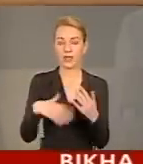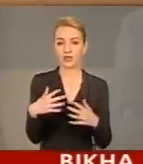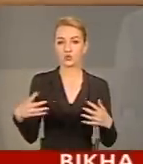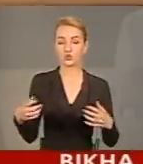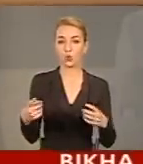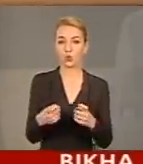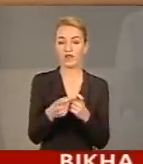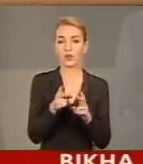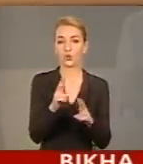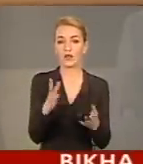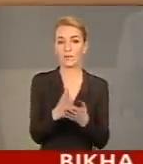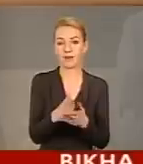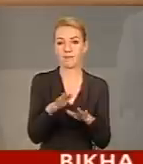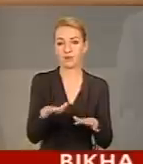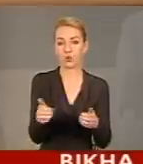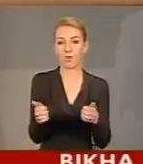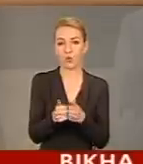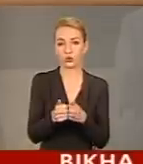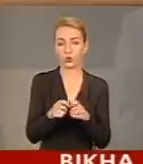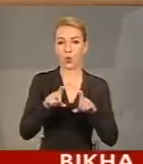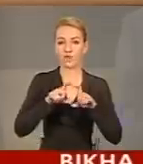зіткнень, які мали місце під офісами